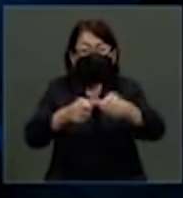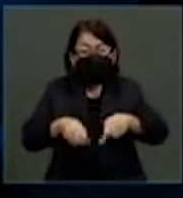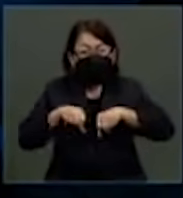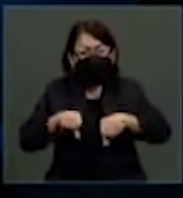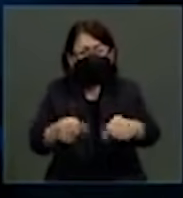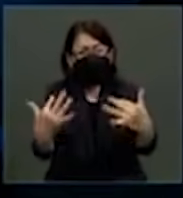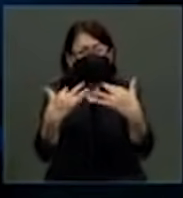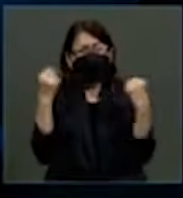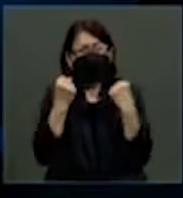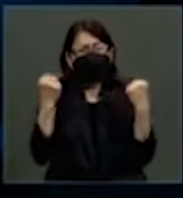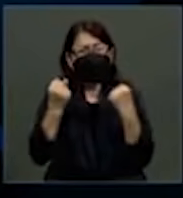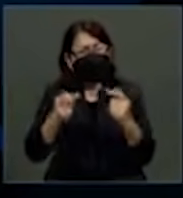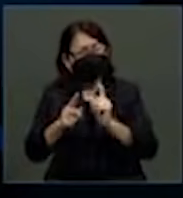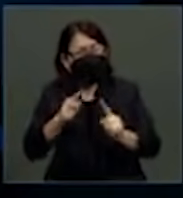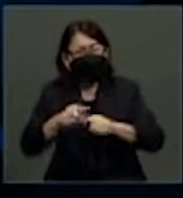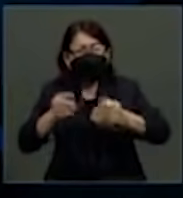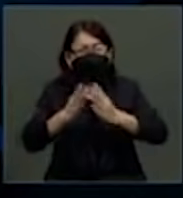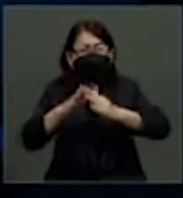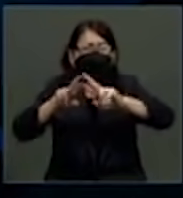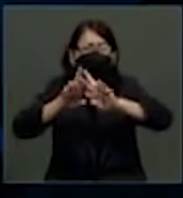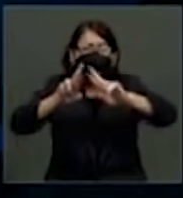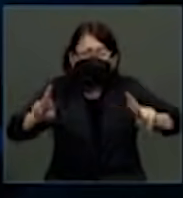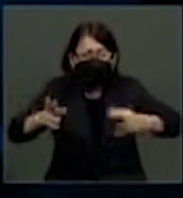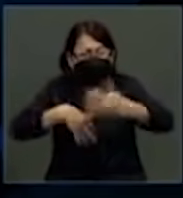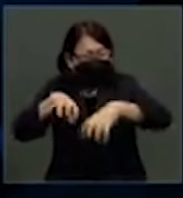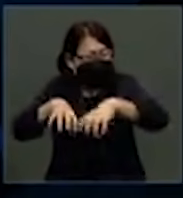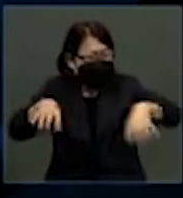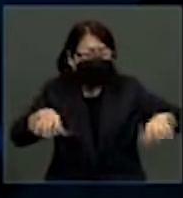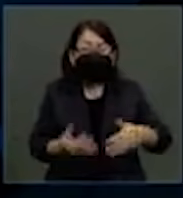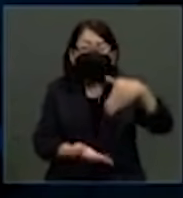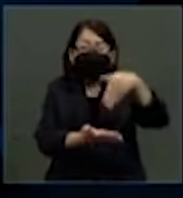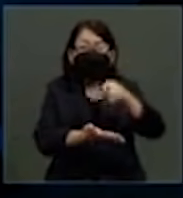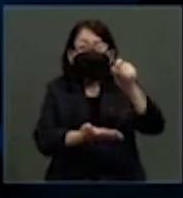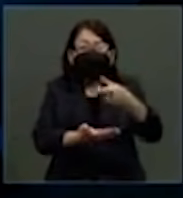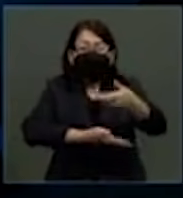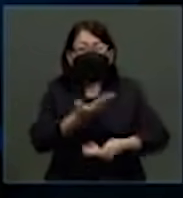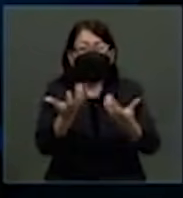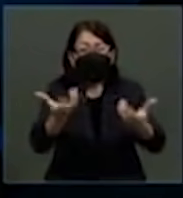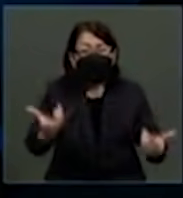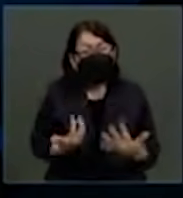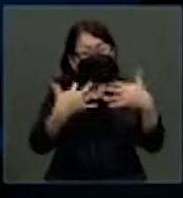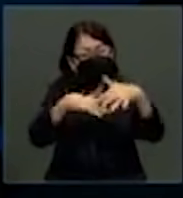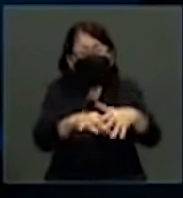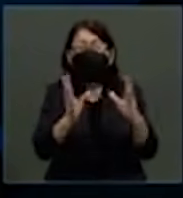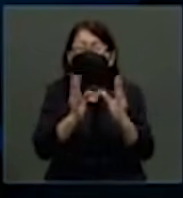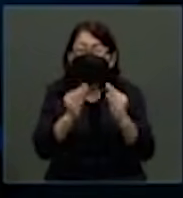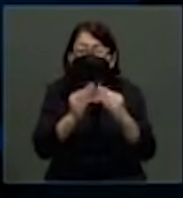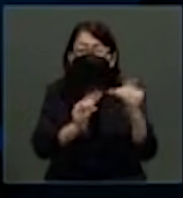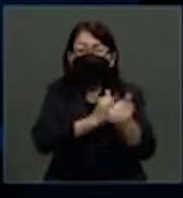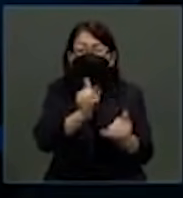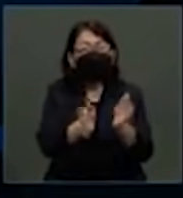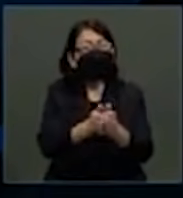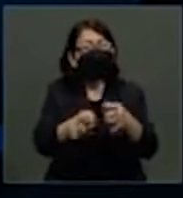ข้องกับการจำหน่ายอาหารเครื่องดื่มร้านต่างๆนะครับซึ่งตั้งอยู่ในห้างสรรพสินค้าศูนย์การค้าคอมมูนิตี้มอลล์น